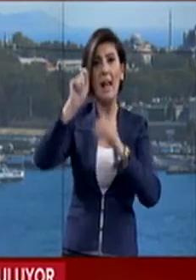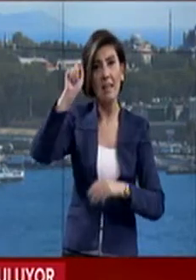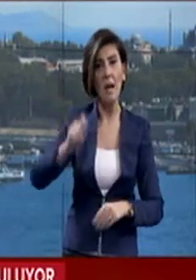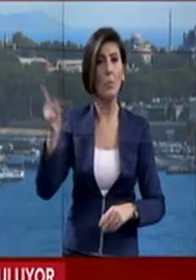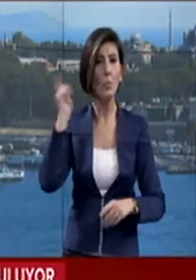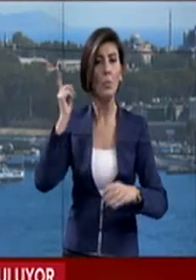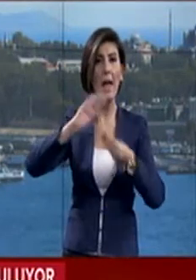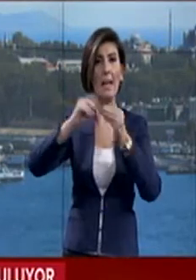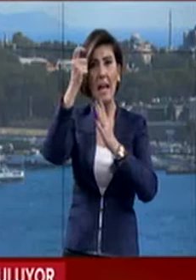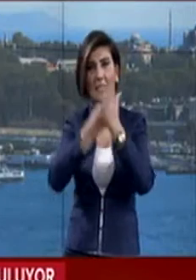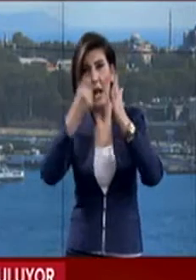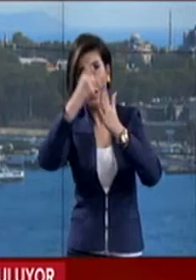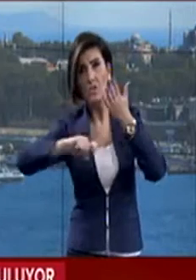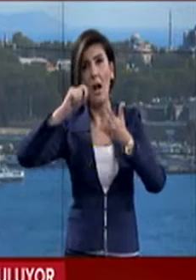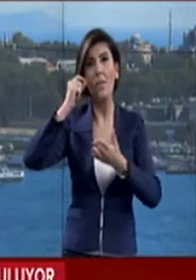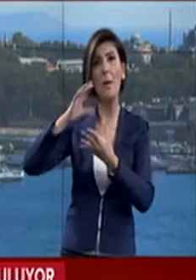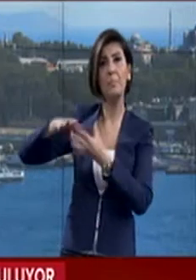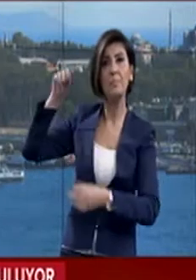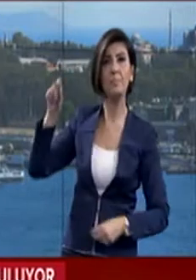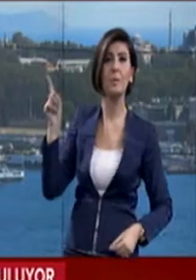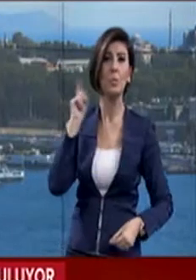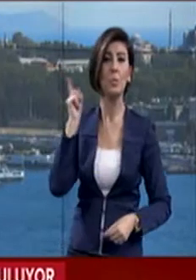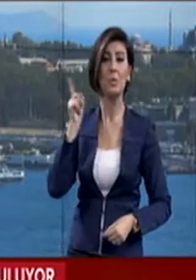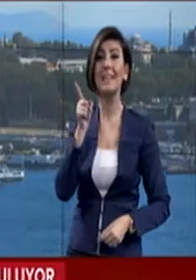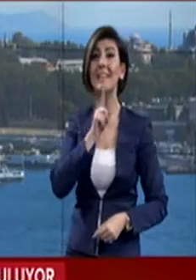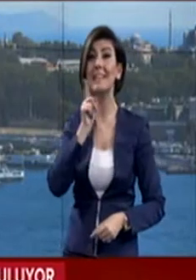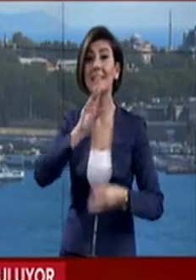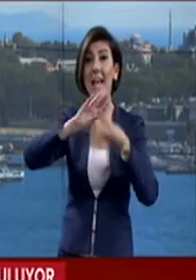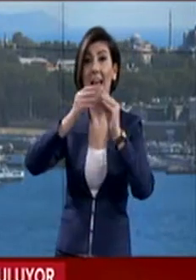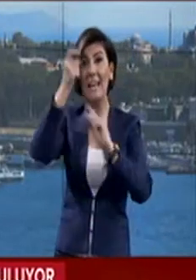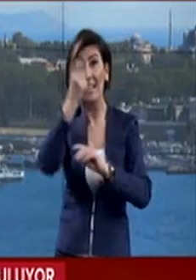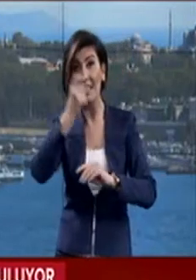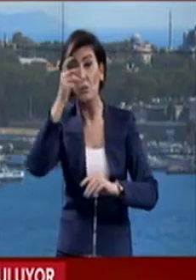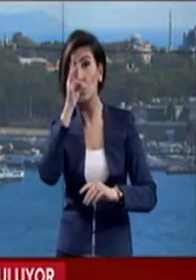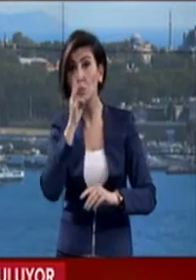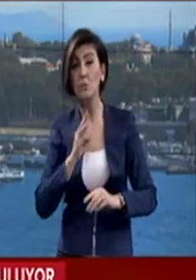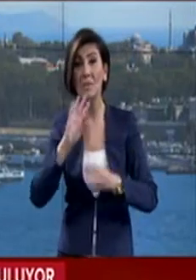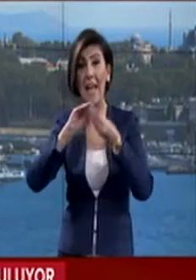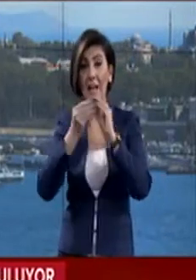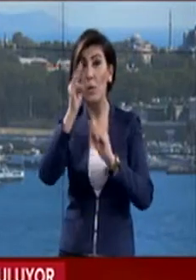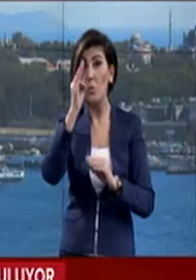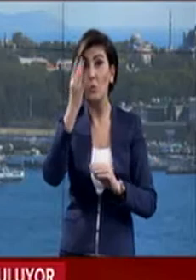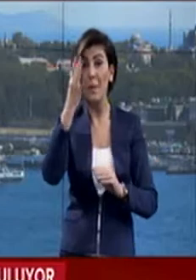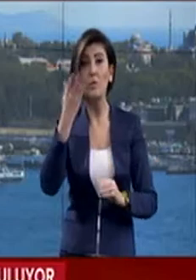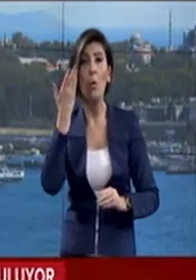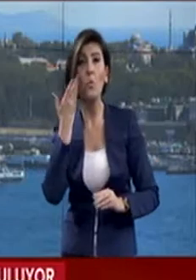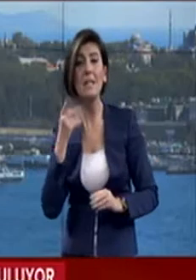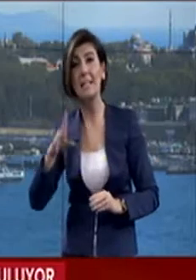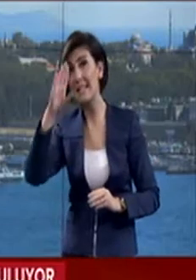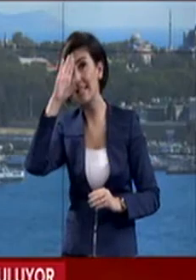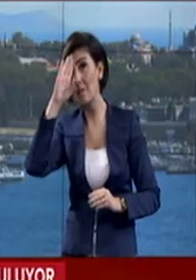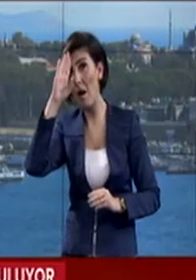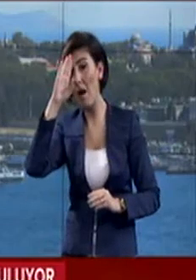heykeltıraş Jason Taylor. İngiliz heykeltıraşın 300 heykelinden 35'i özenle İspanya'nın